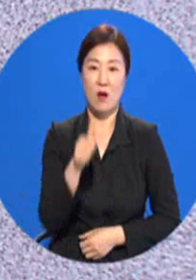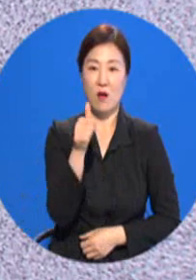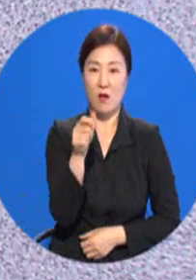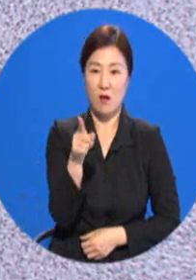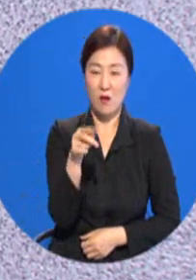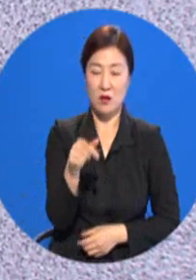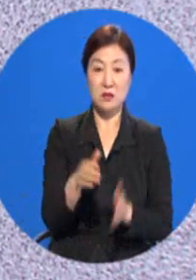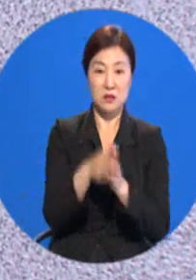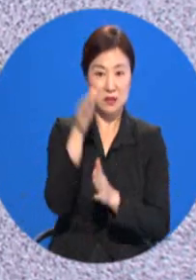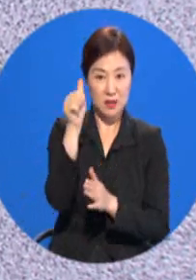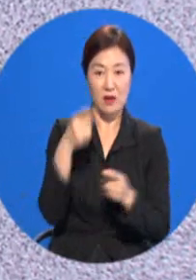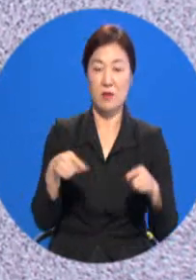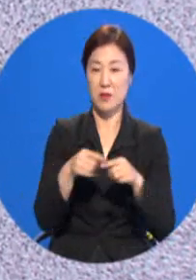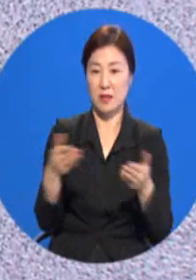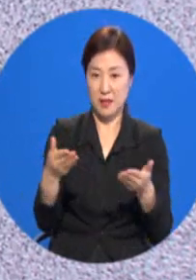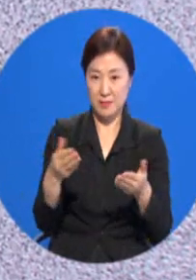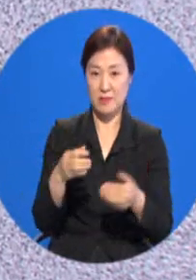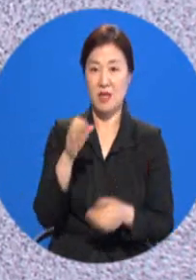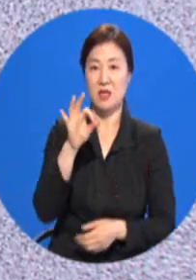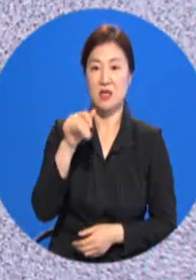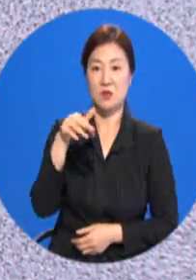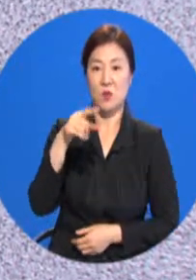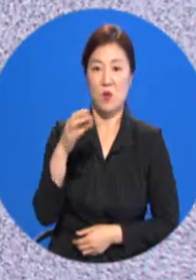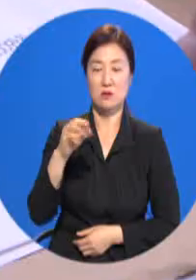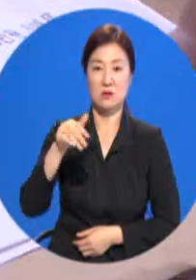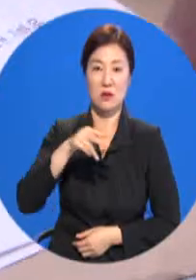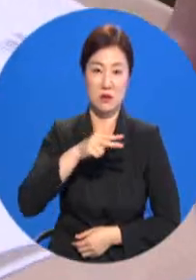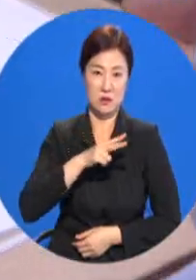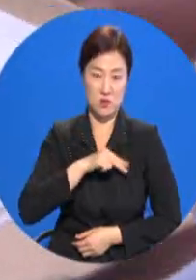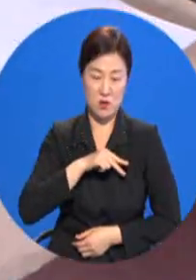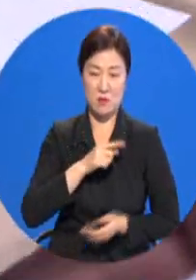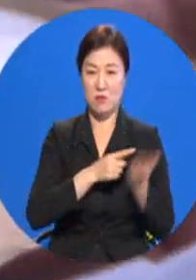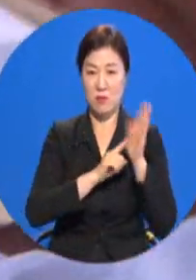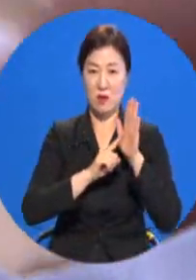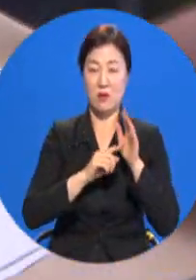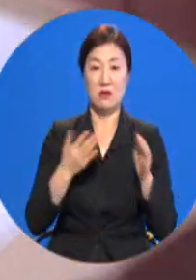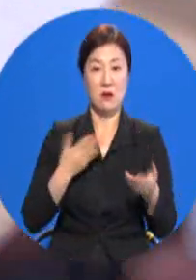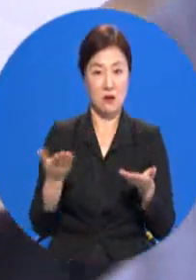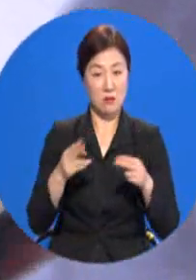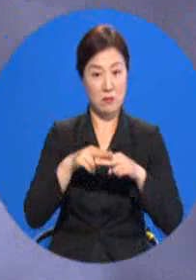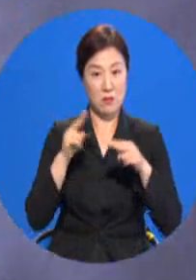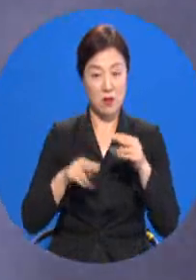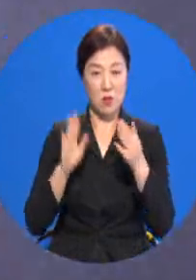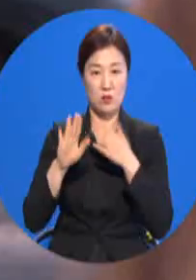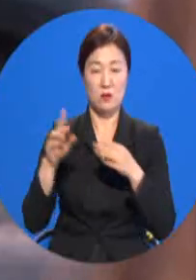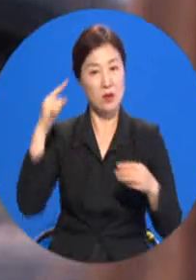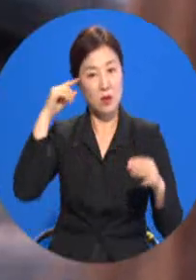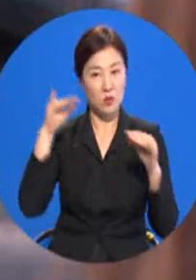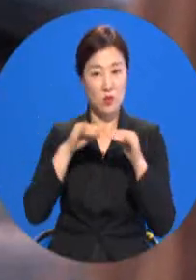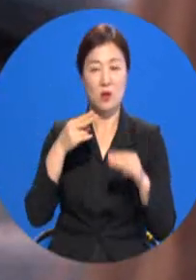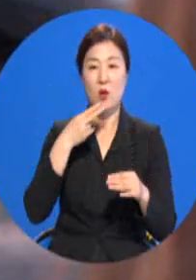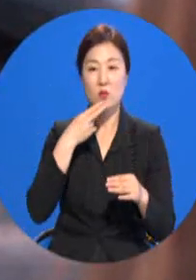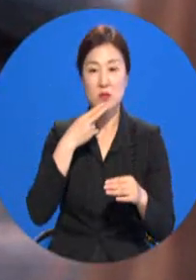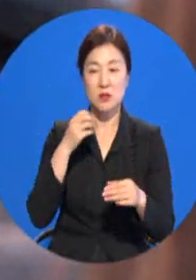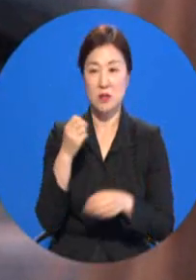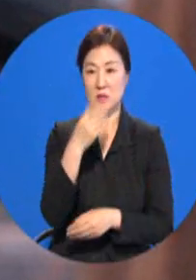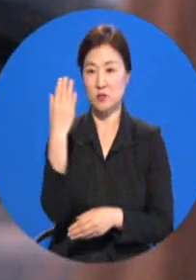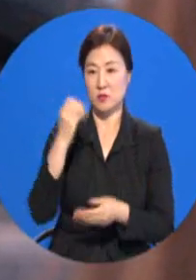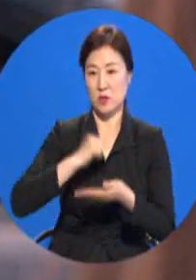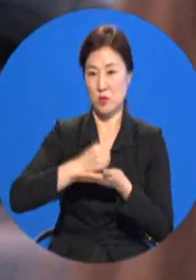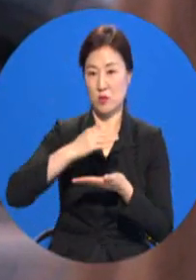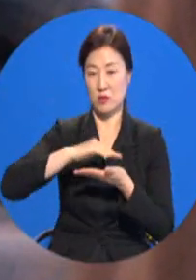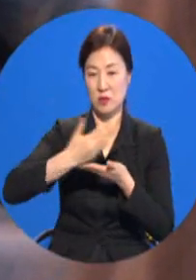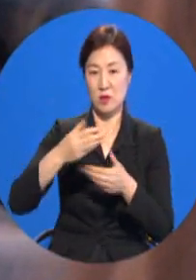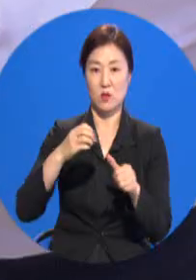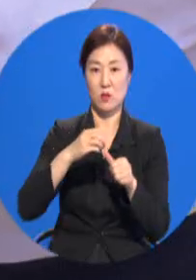같은 신문사에 재직했던 이종철 전 순천시 의원이 퇴사 이후에도 자신의 동의 없이 신문사 통장으로 돈이